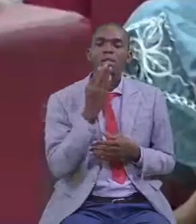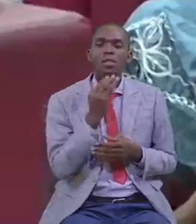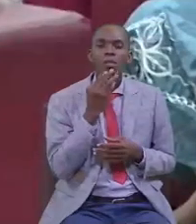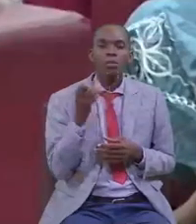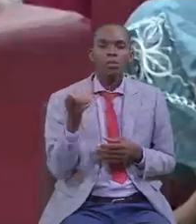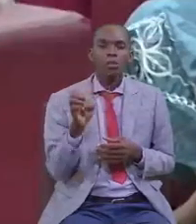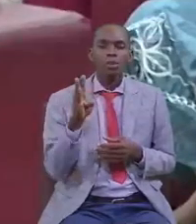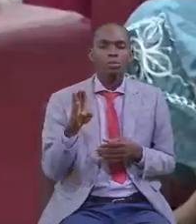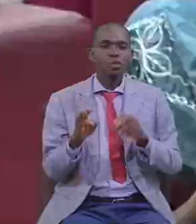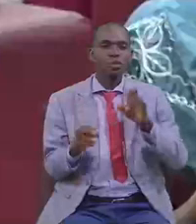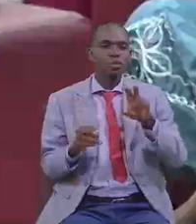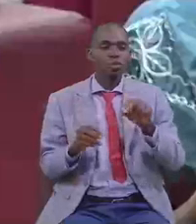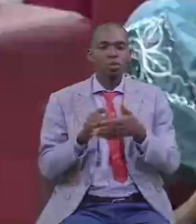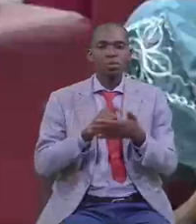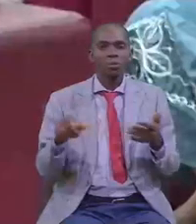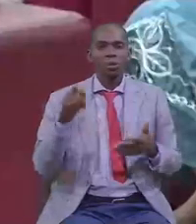Hébreux 12, 28.